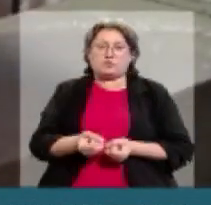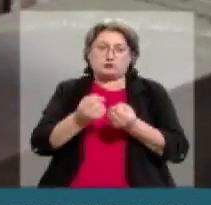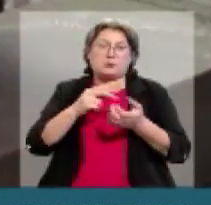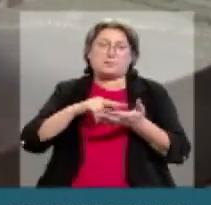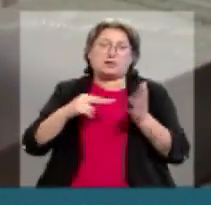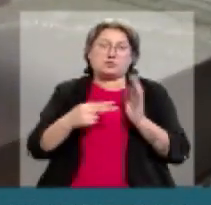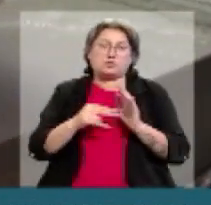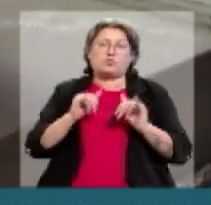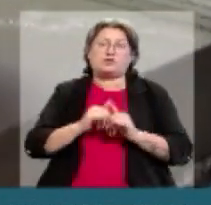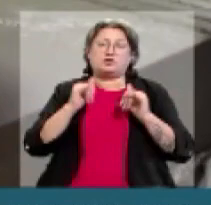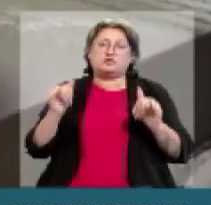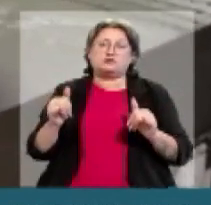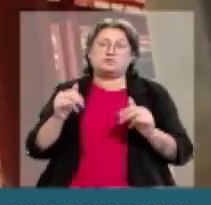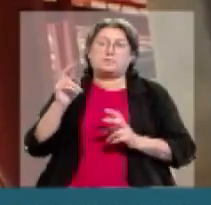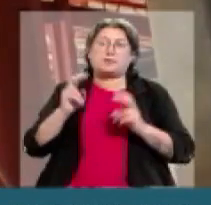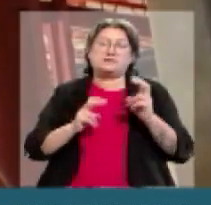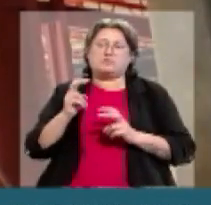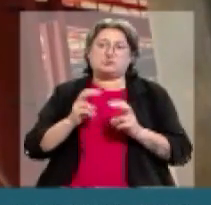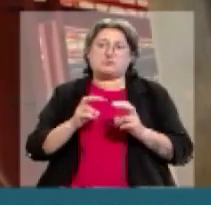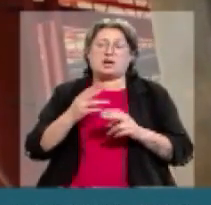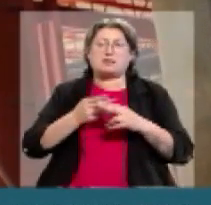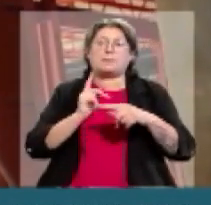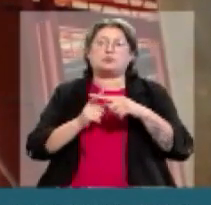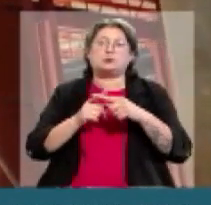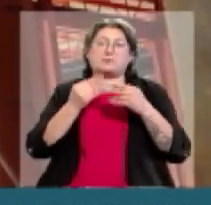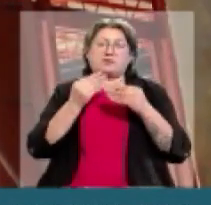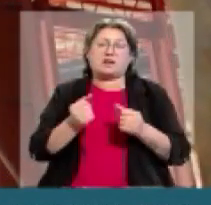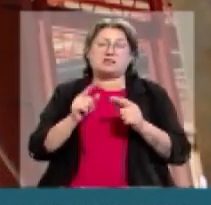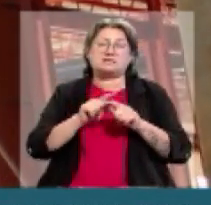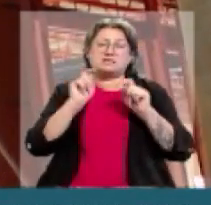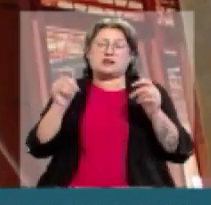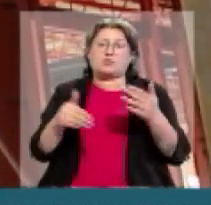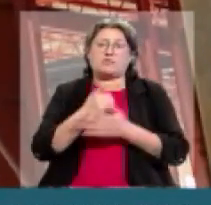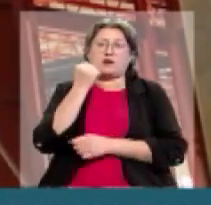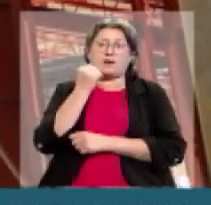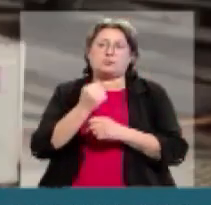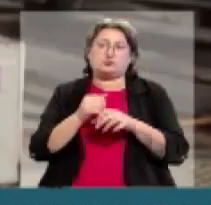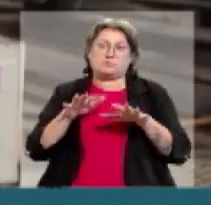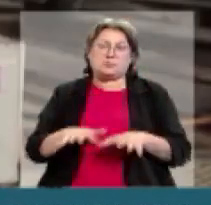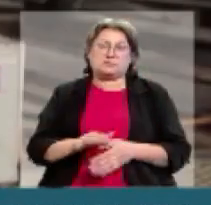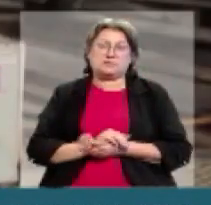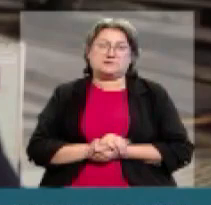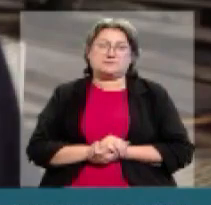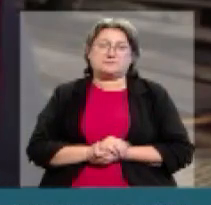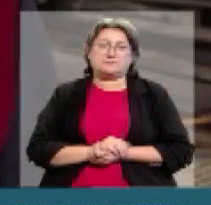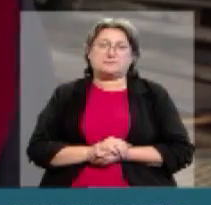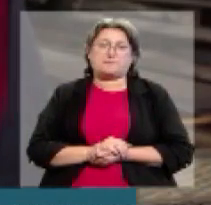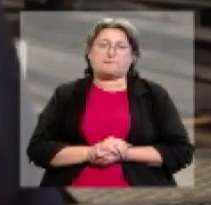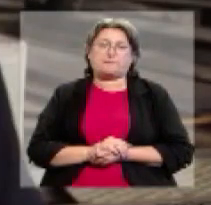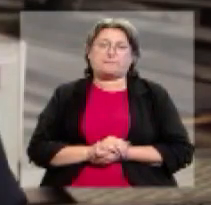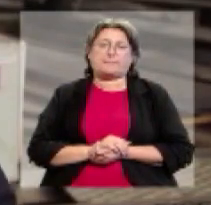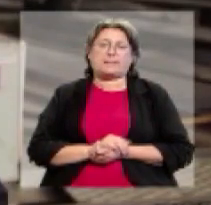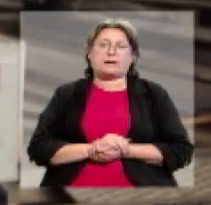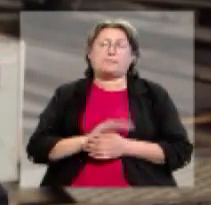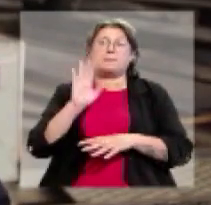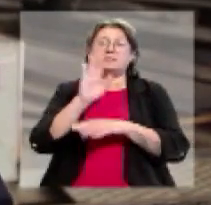поддержке планируется увеличить объемы производства, что положительно повлияет на создание новых рабочих мест. Существует, значит,